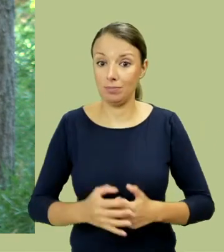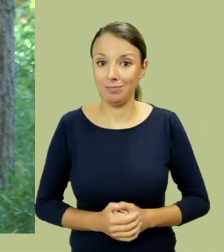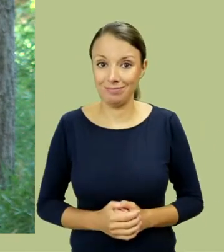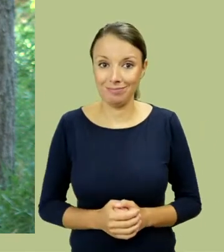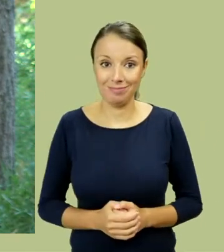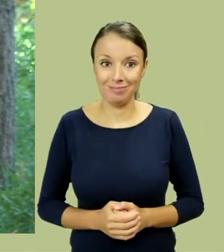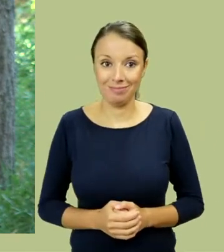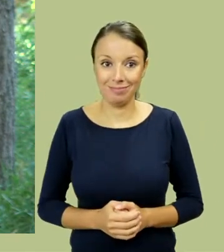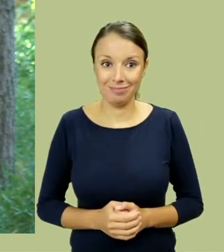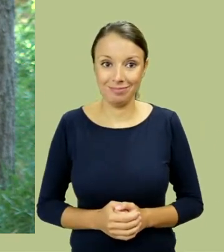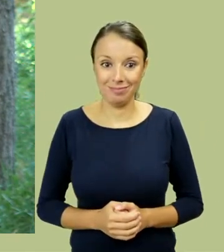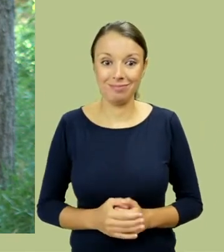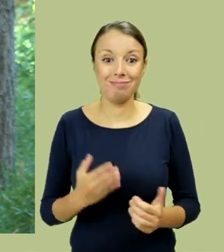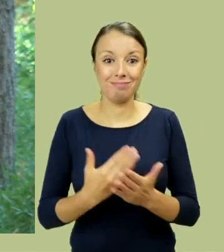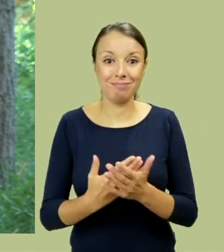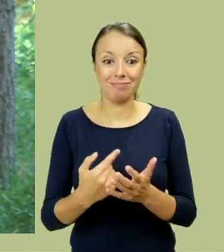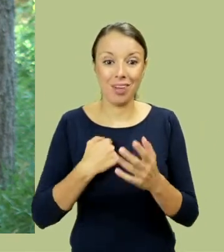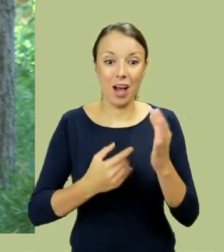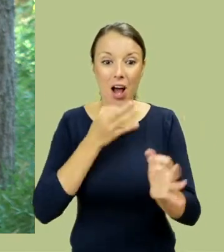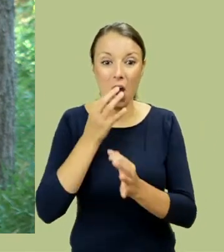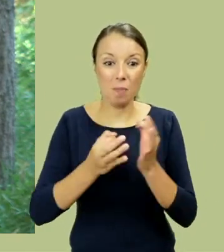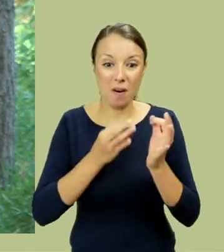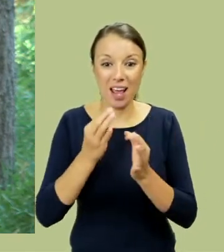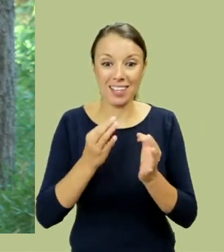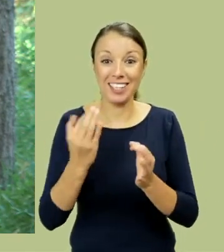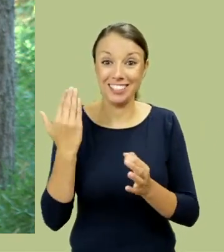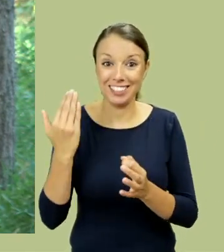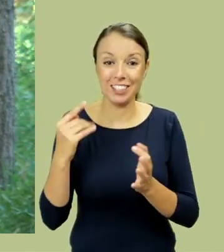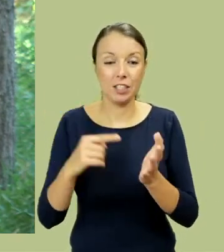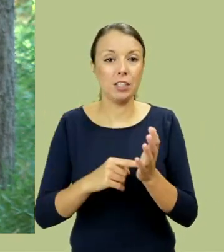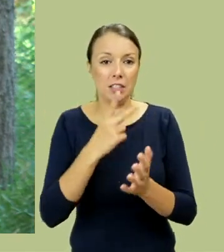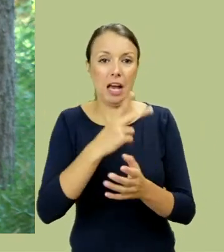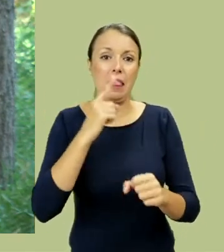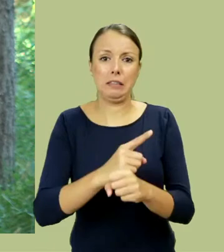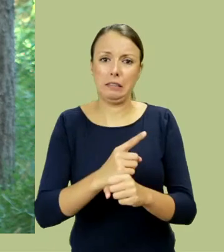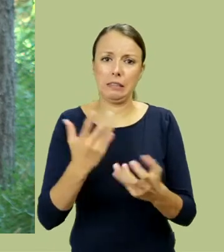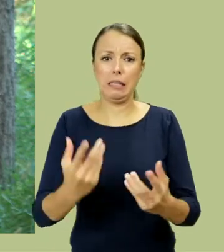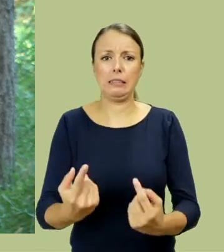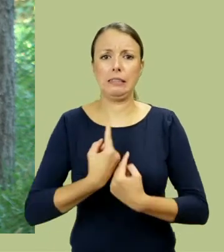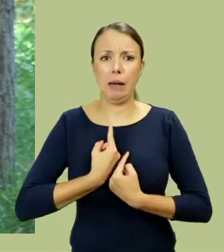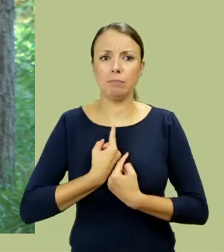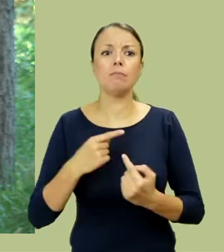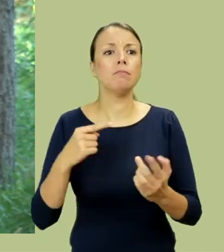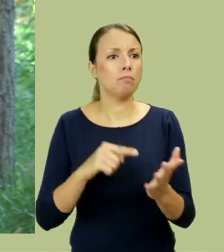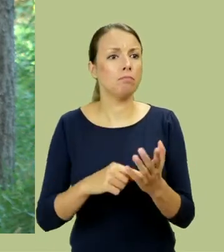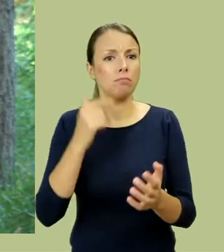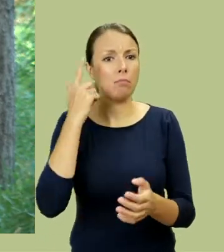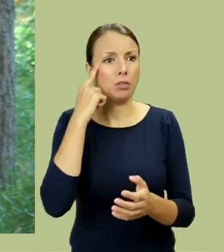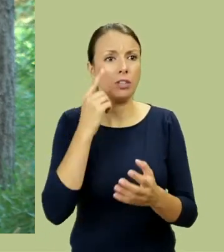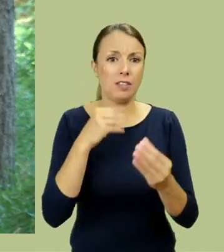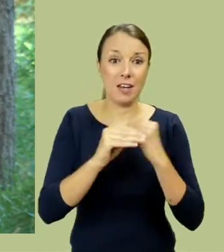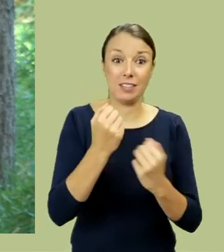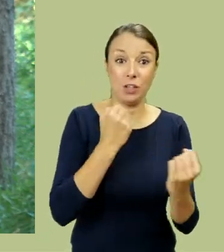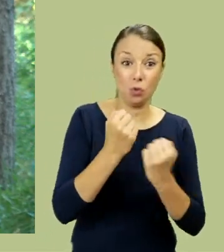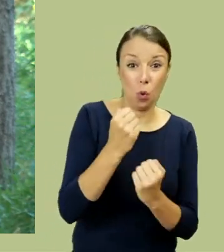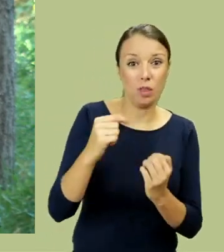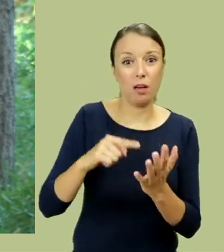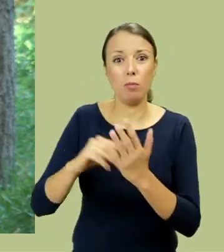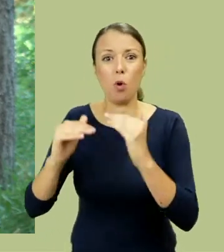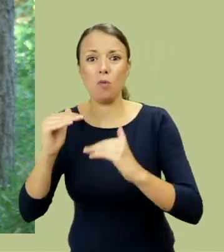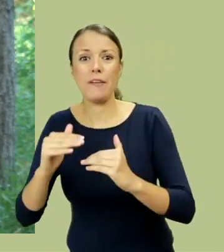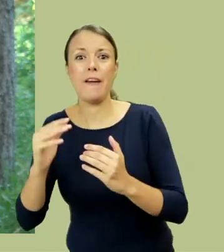powiedziałam Państwu przed chwilą, to być może to postanowienie o samodzielności było trudniejsze niż walka w konspiracji, dlatego